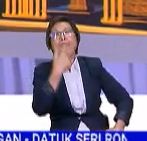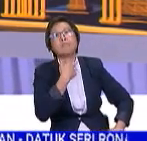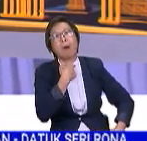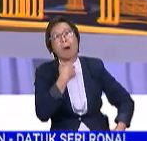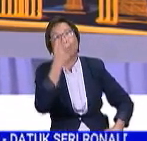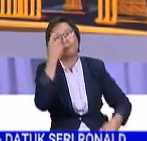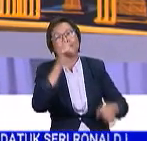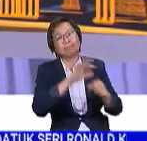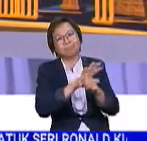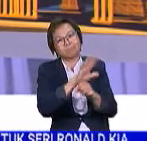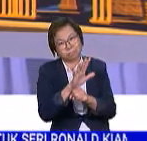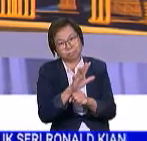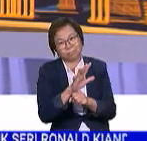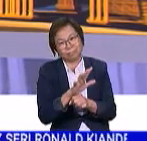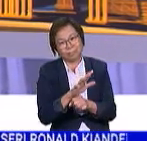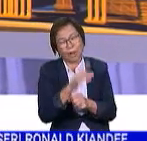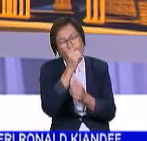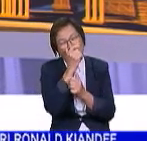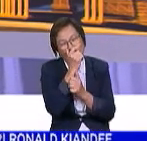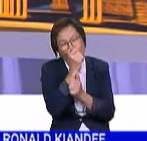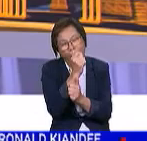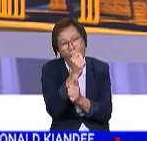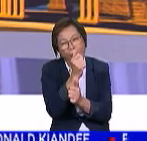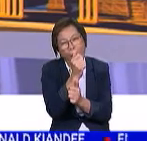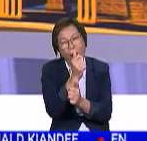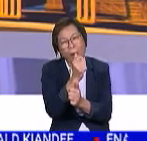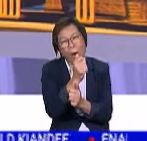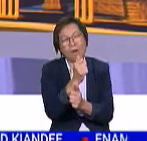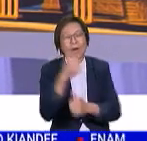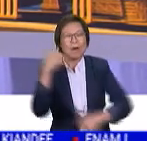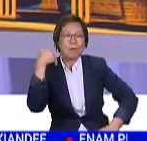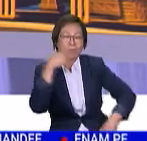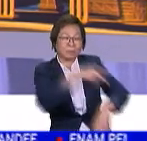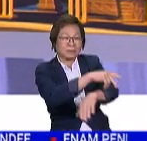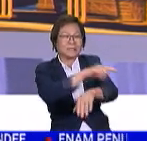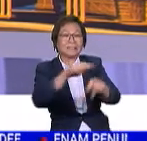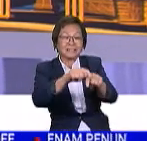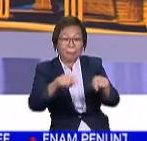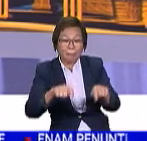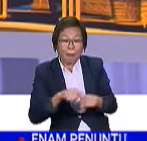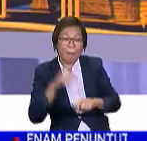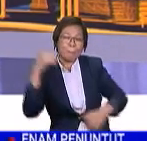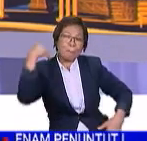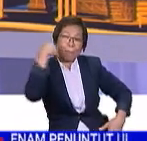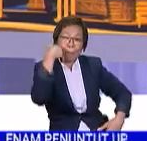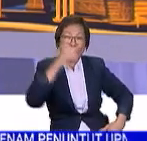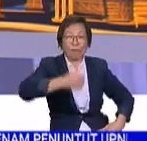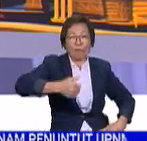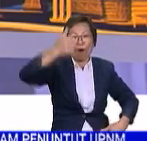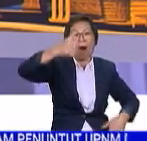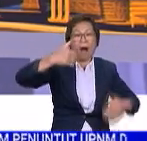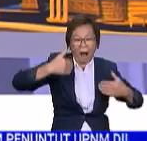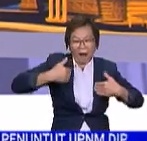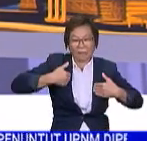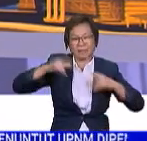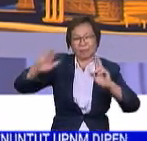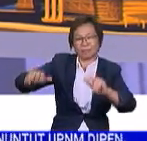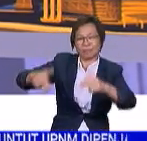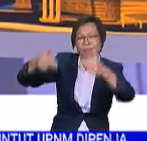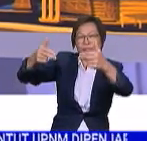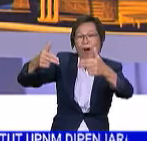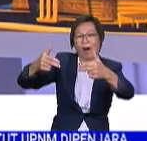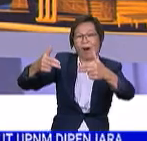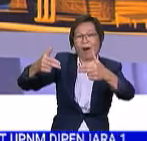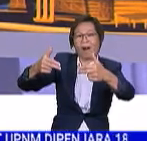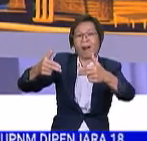pandemik COVID-19. Menariknya, ia merupakan pentas peragaan fashion pertama yang diadakan secara hybrid, iaitu secara fizikal